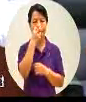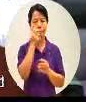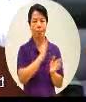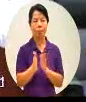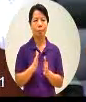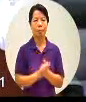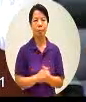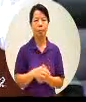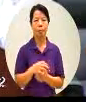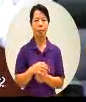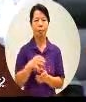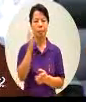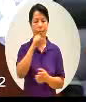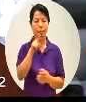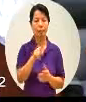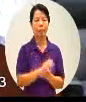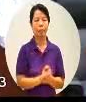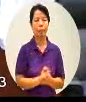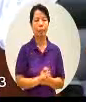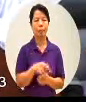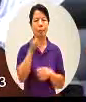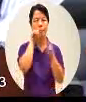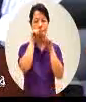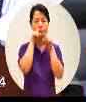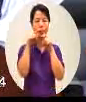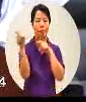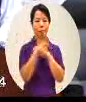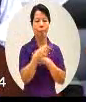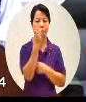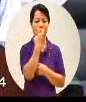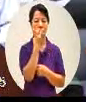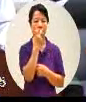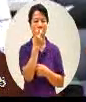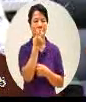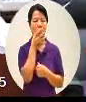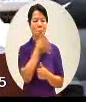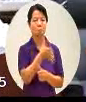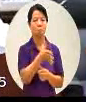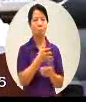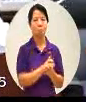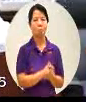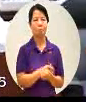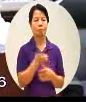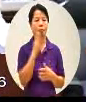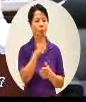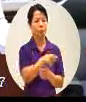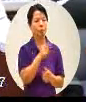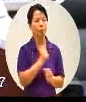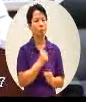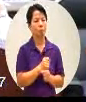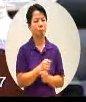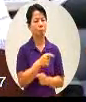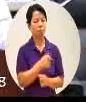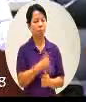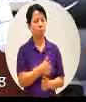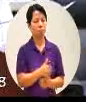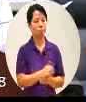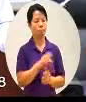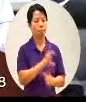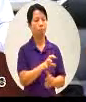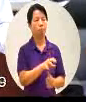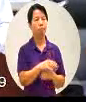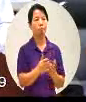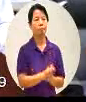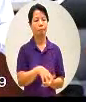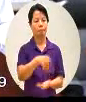个蟑螂，找蟑螂来做督导员。哎、欸，甲你督导好，你爱好啊做。啊！这蟑螂因为伊